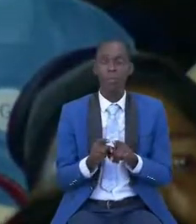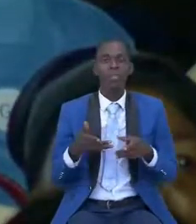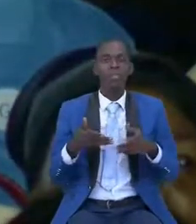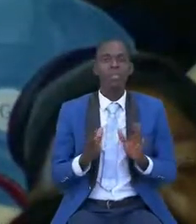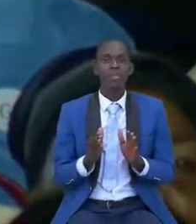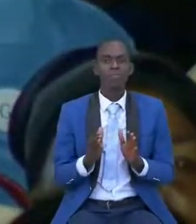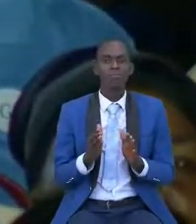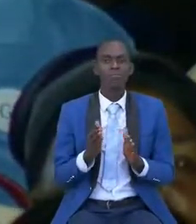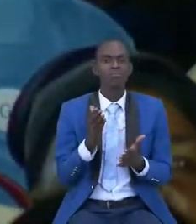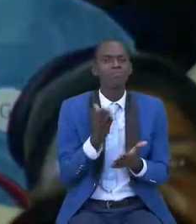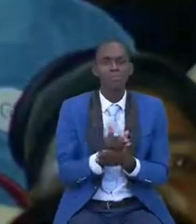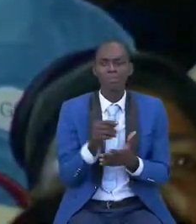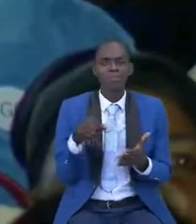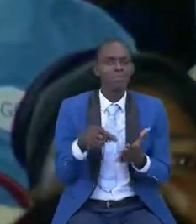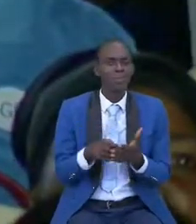Alors,